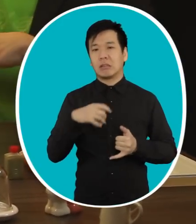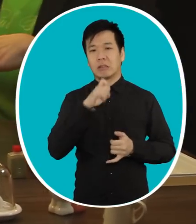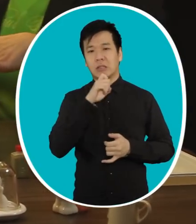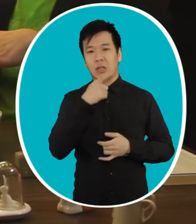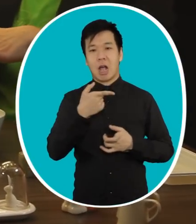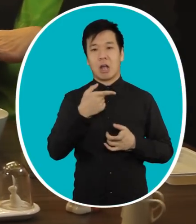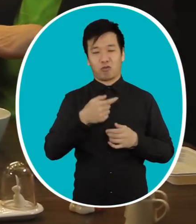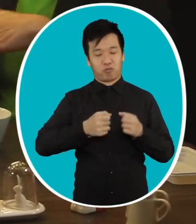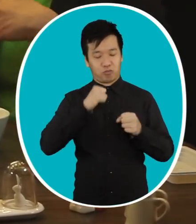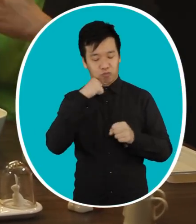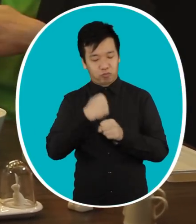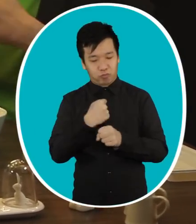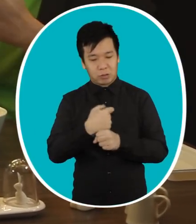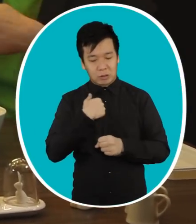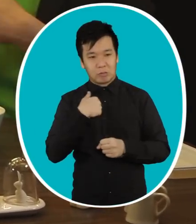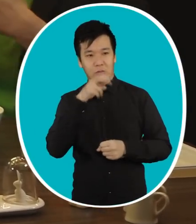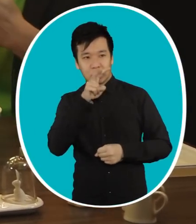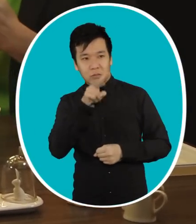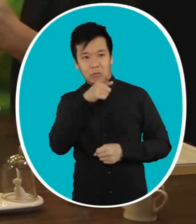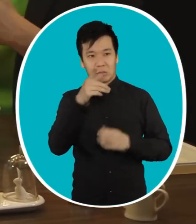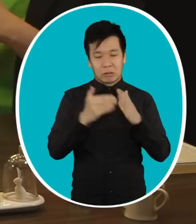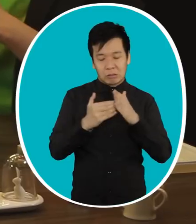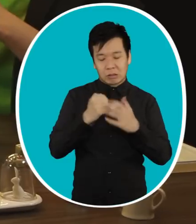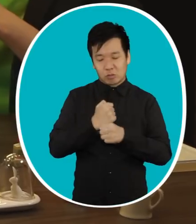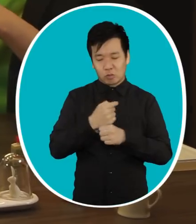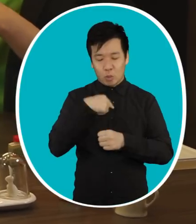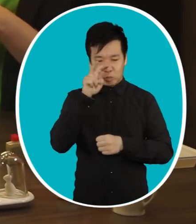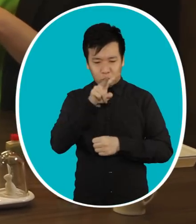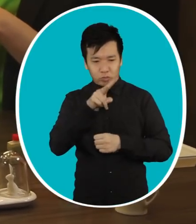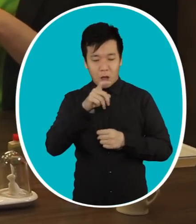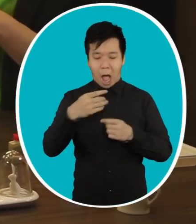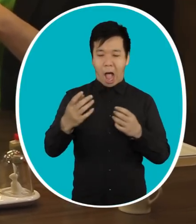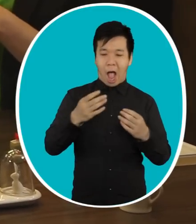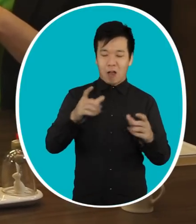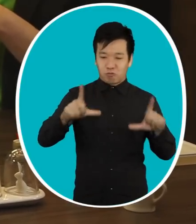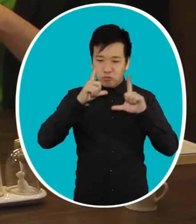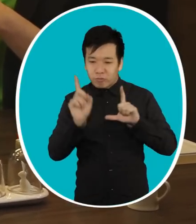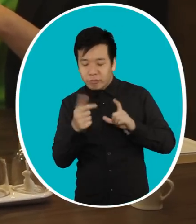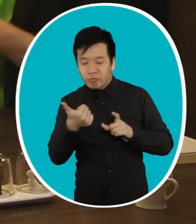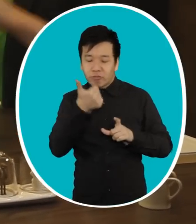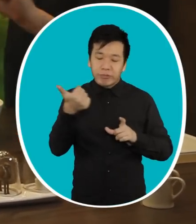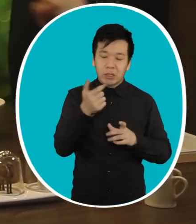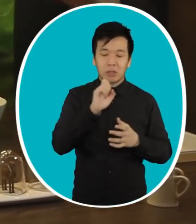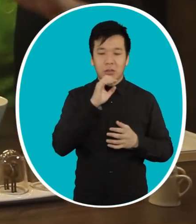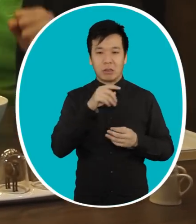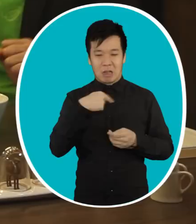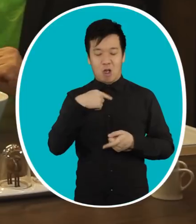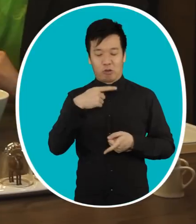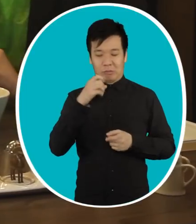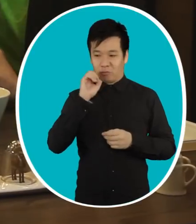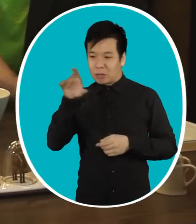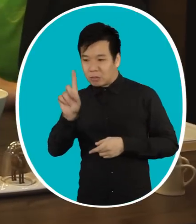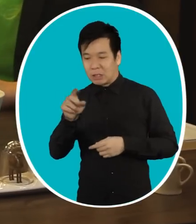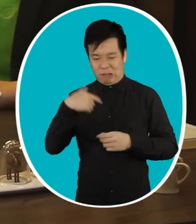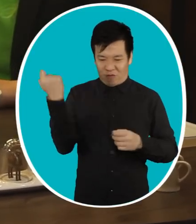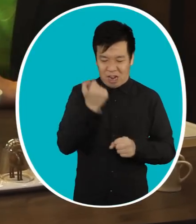咗啲製作嘅，佢要再幾個月之後先至檢討做唔做。 講唔講得㗎呢？ 得。咁我咧就建議佢即刻做，快